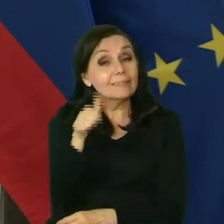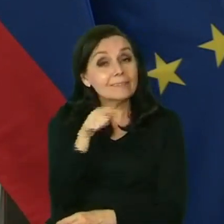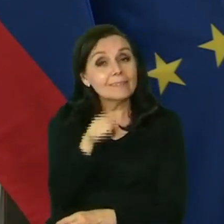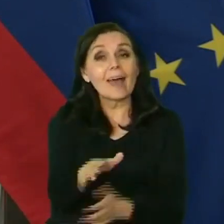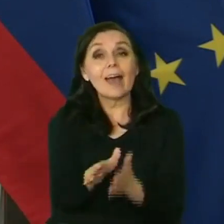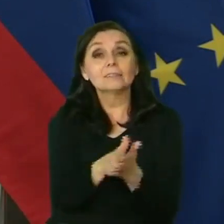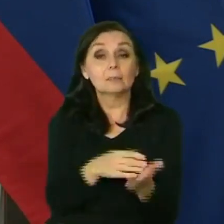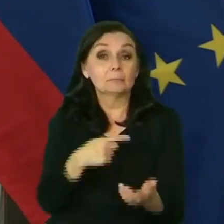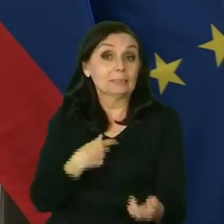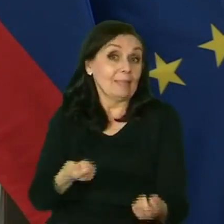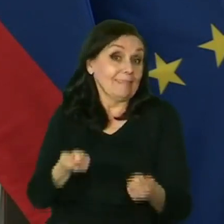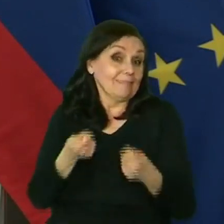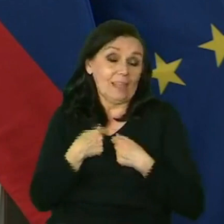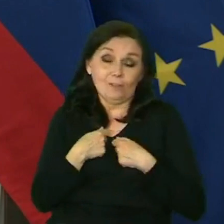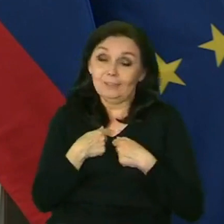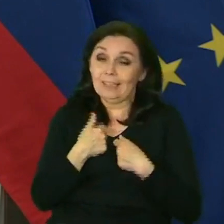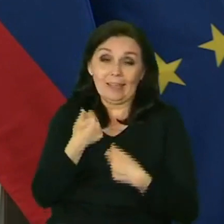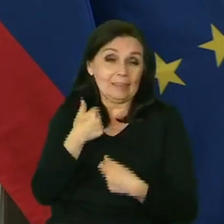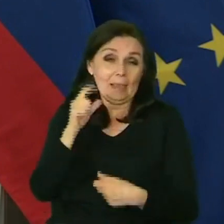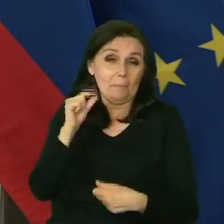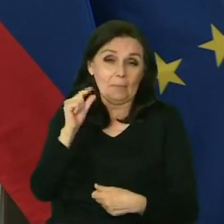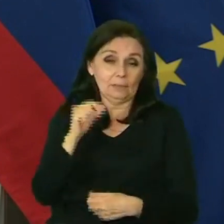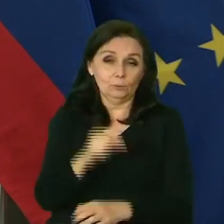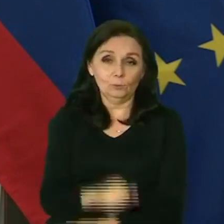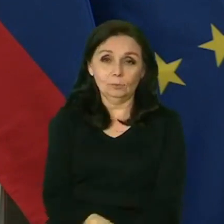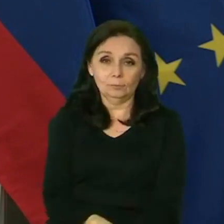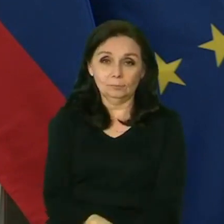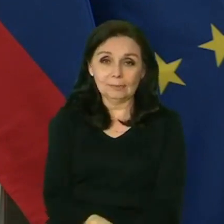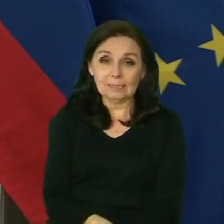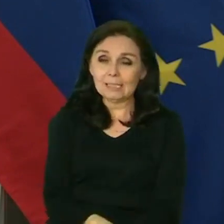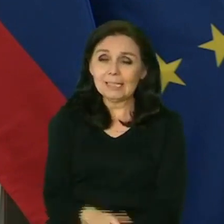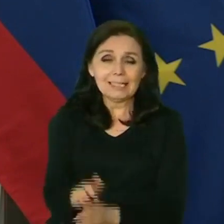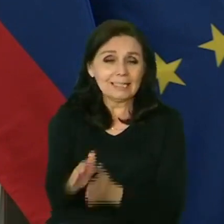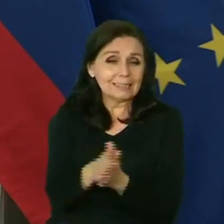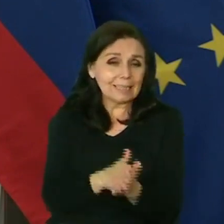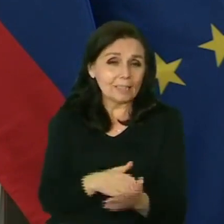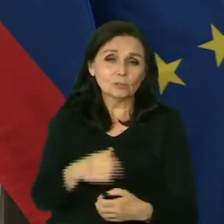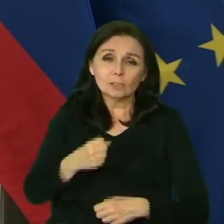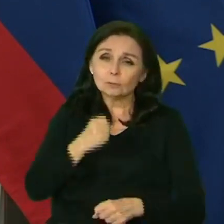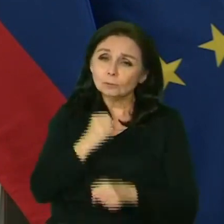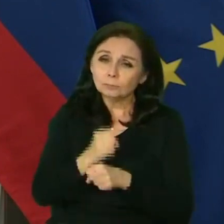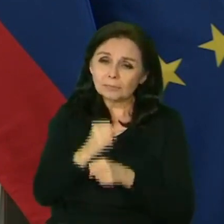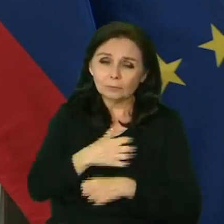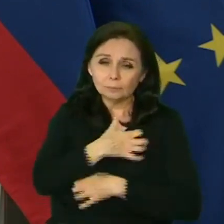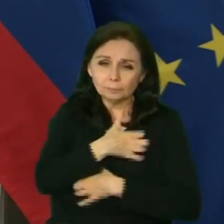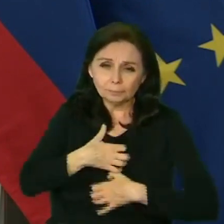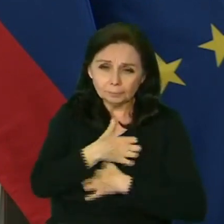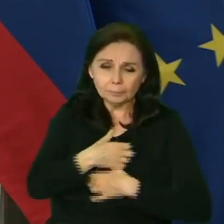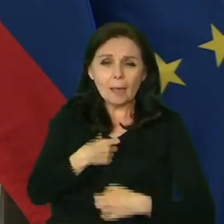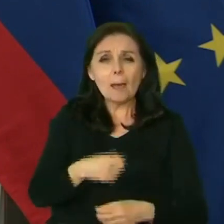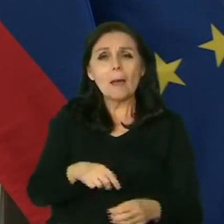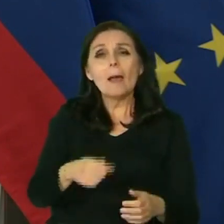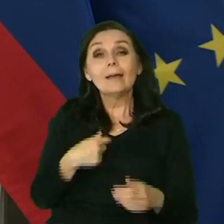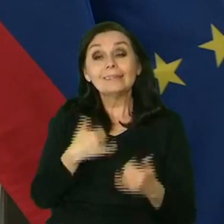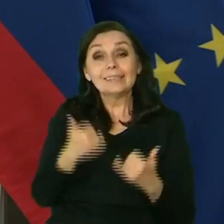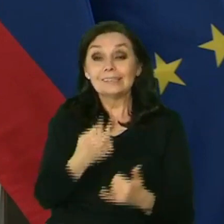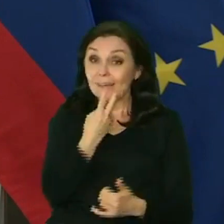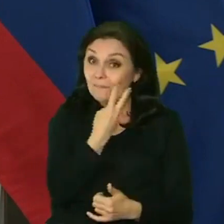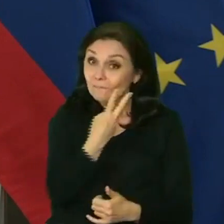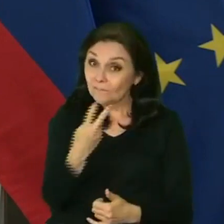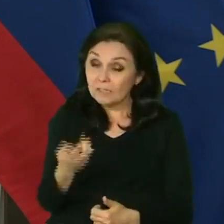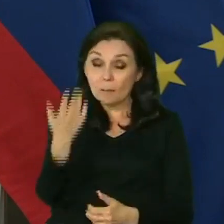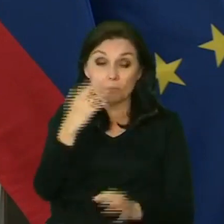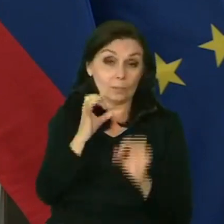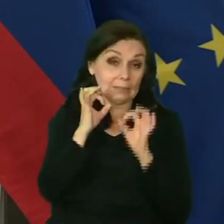My sme nedostali ani minútu. Od prvého dňa sme v plnom nasadení, prijali sme bezprecedentné opatrenia a dnes vidíme, že